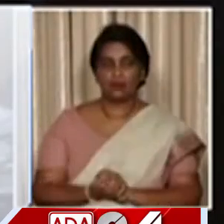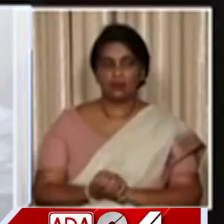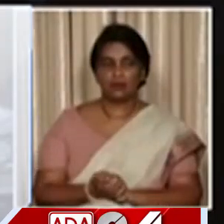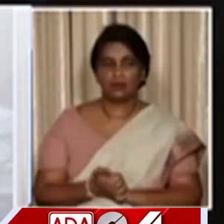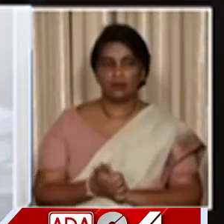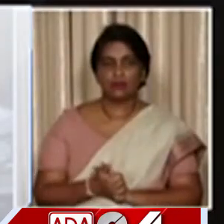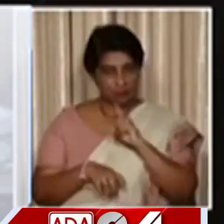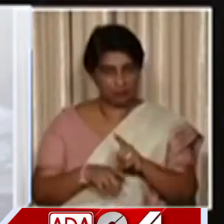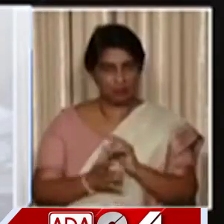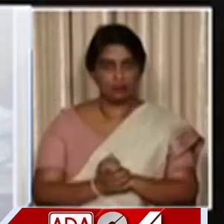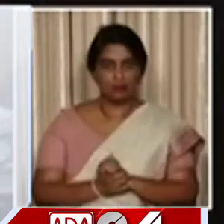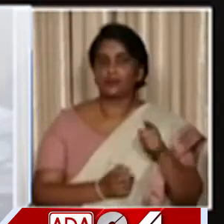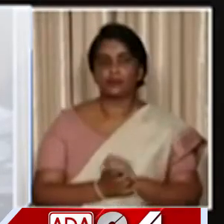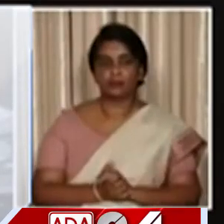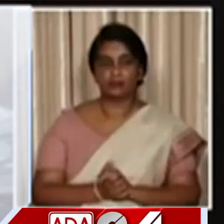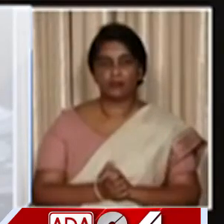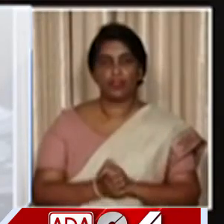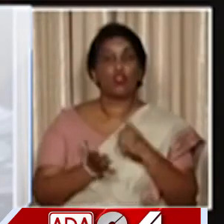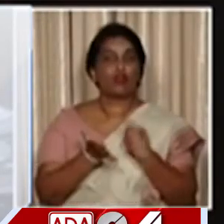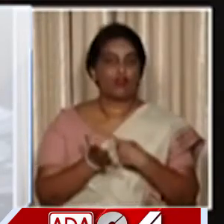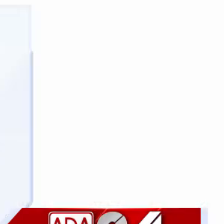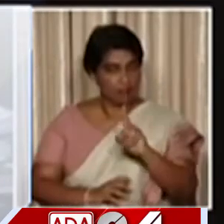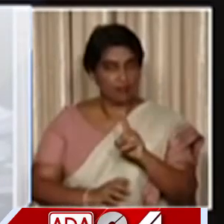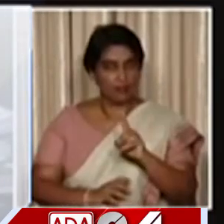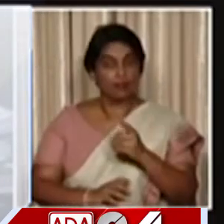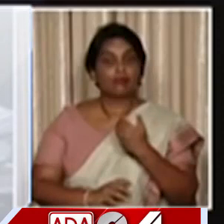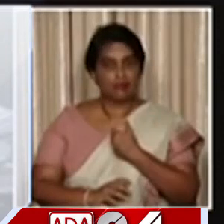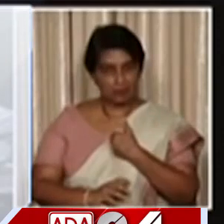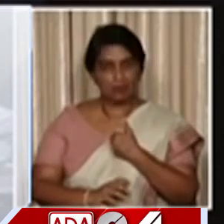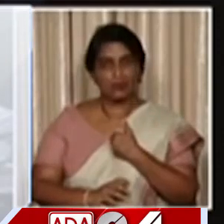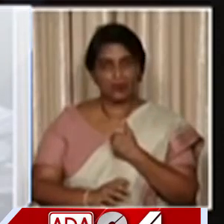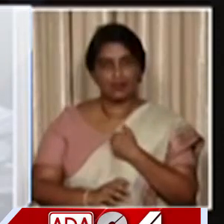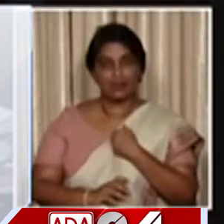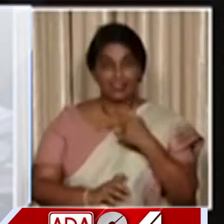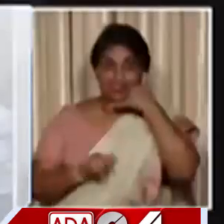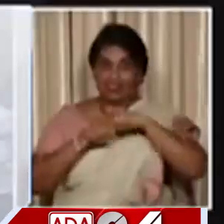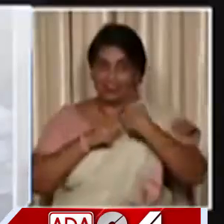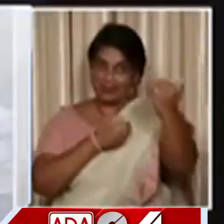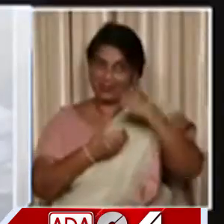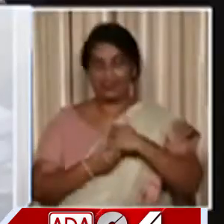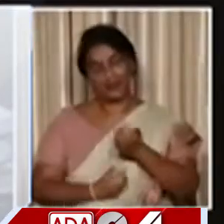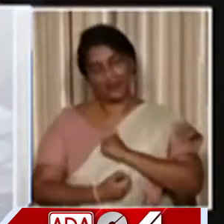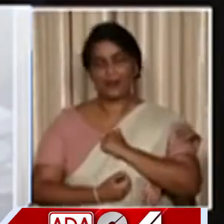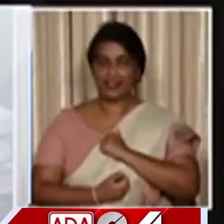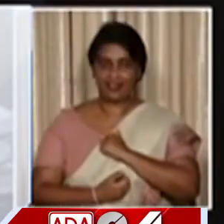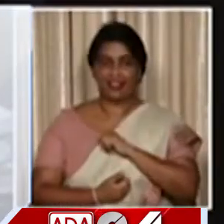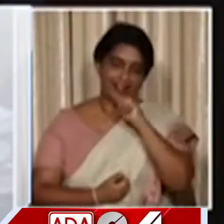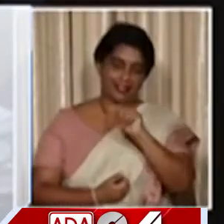කියන මුන්ට මම බය වෙනවා විශේෂයෙන්ම රොෂාන් රණසිංහ මැතිතුමා මම නම් බොහොම කැමති එතුමාව මගේ පැත්තට ගන්න ඒක මම කියන්න